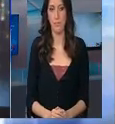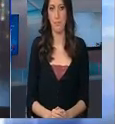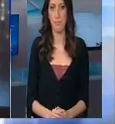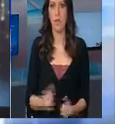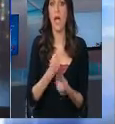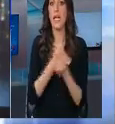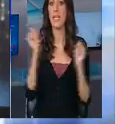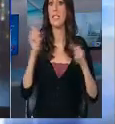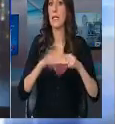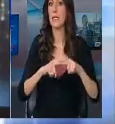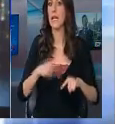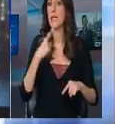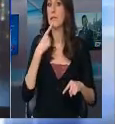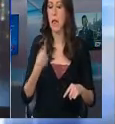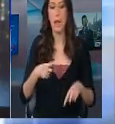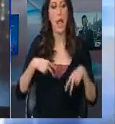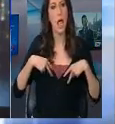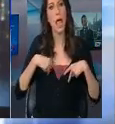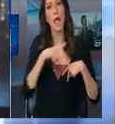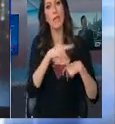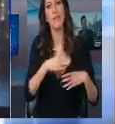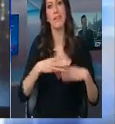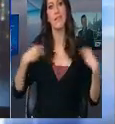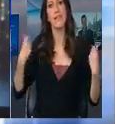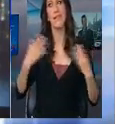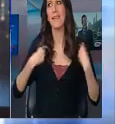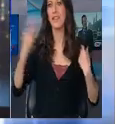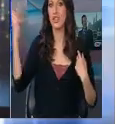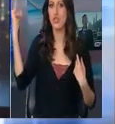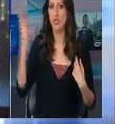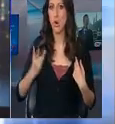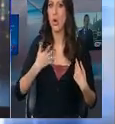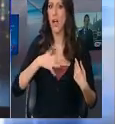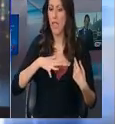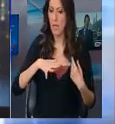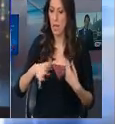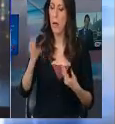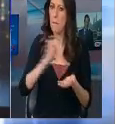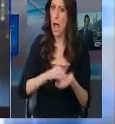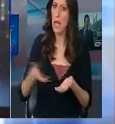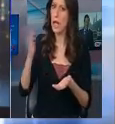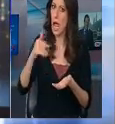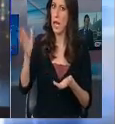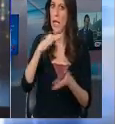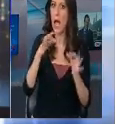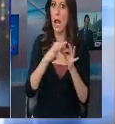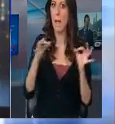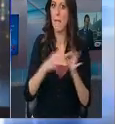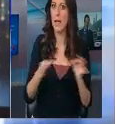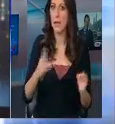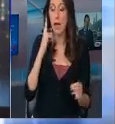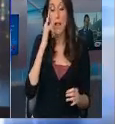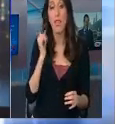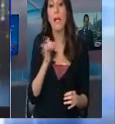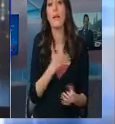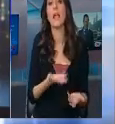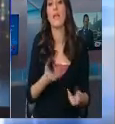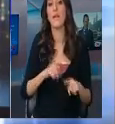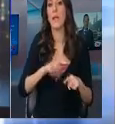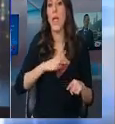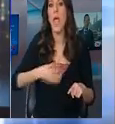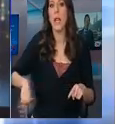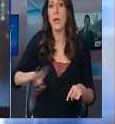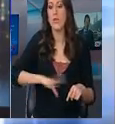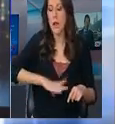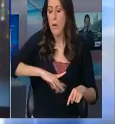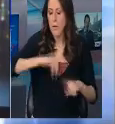αντιλαϊκά μέτρα για να μην τις βγάλουν κίτρινη κάρτα οι δανειστές, δεν έχει συνειδητοποιήσει ότι ο ελληνικός λαός θα τις βγάλει κόκκινη κάρτα για την αντικοινωνική